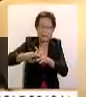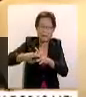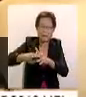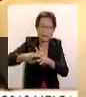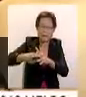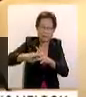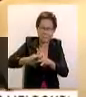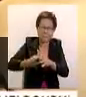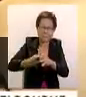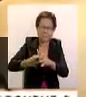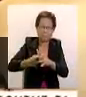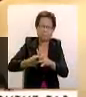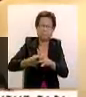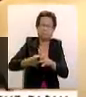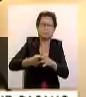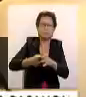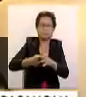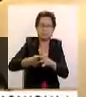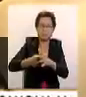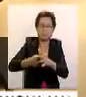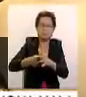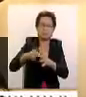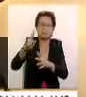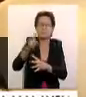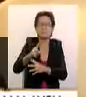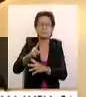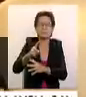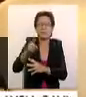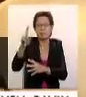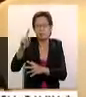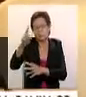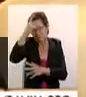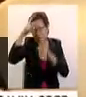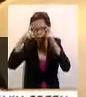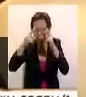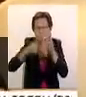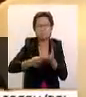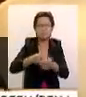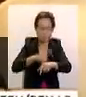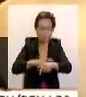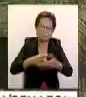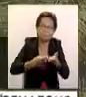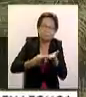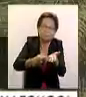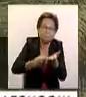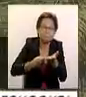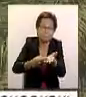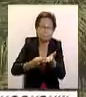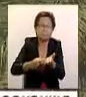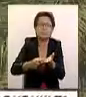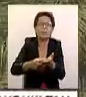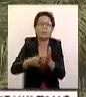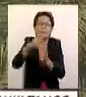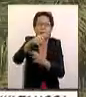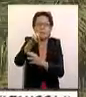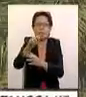or YAB Deputy Prime Minister is also scheduled for a session with the Director General Qatar Development Fund. Qatar merupakan